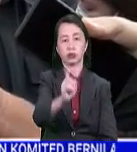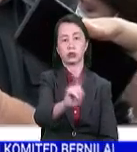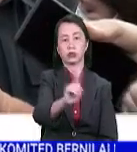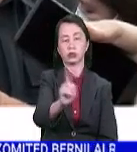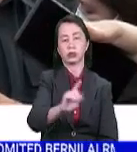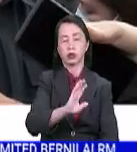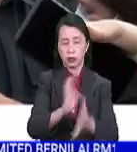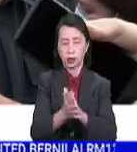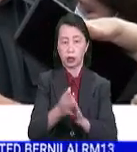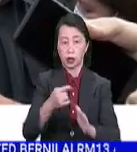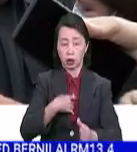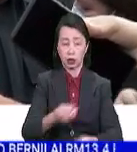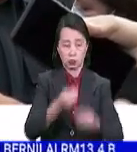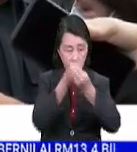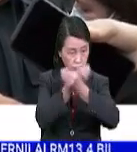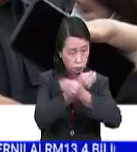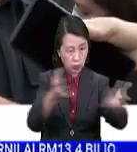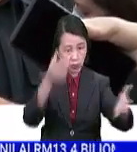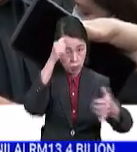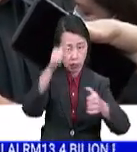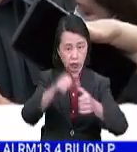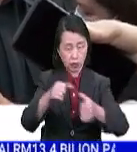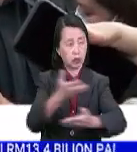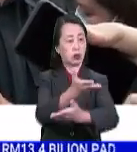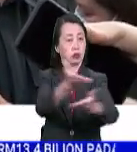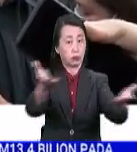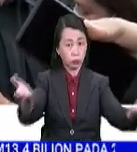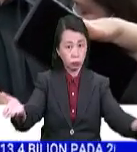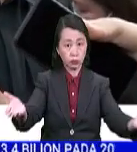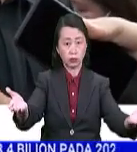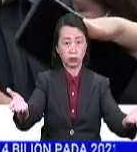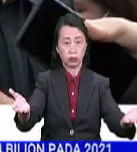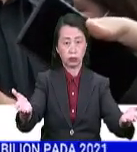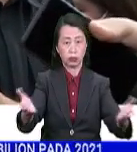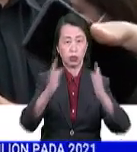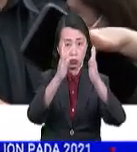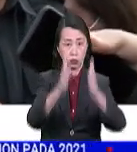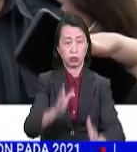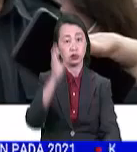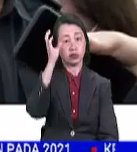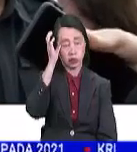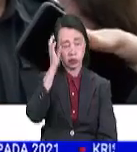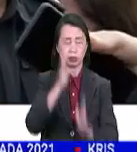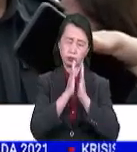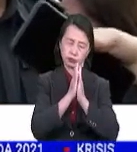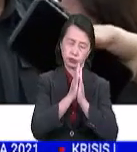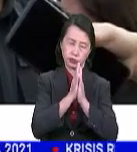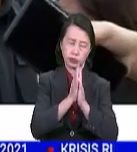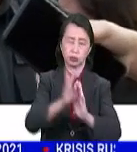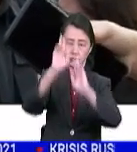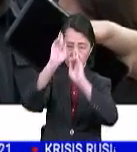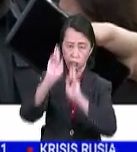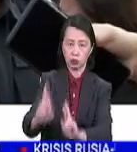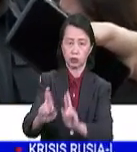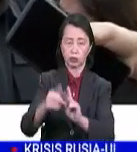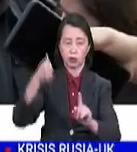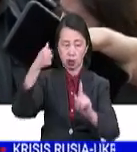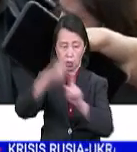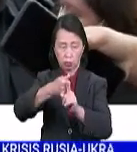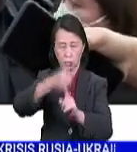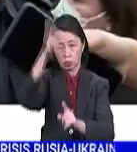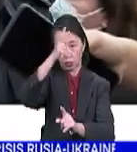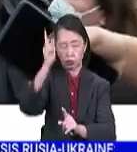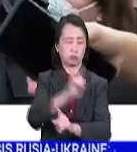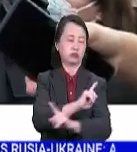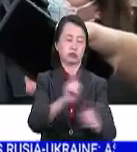lah kepada semua kaum Tionghoa untuk sama-sama citemu hormati arahan kerajaan